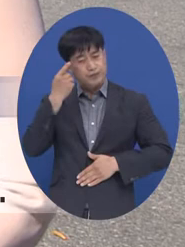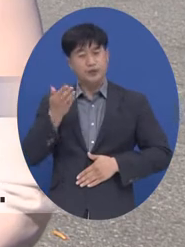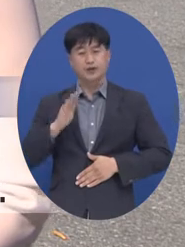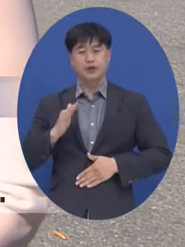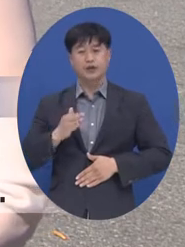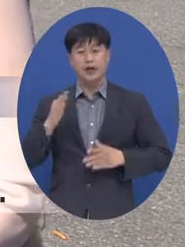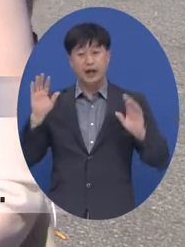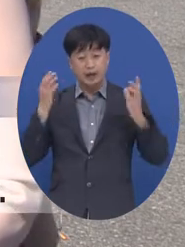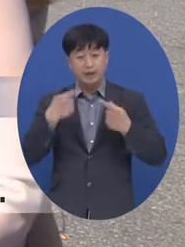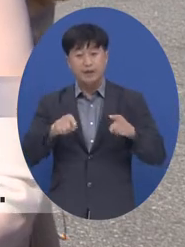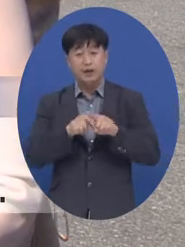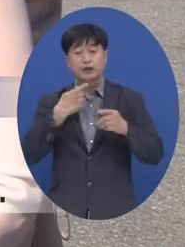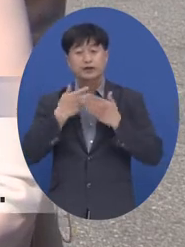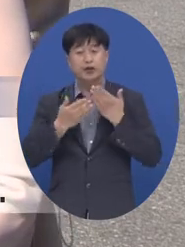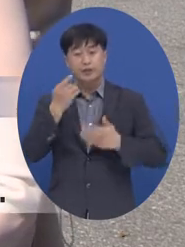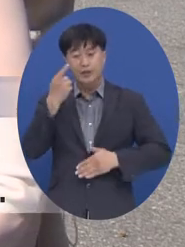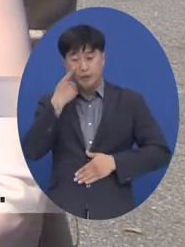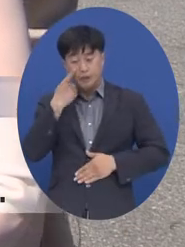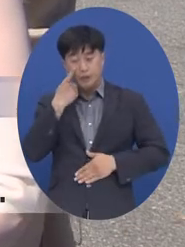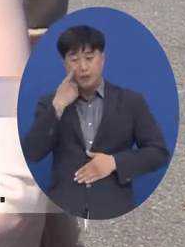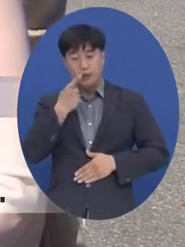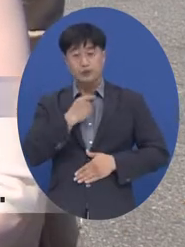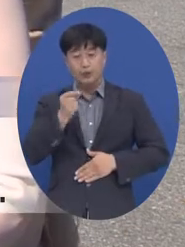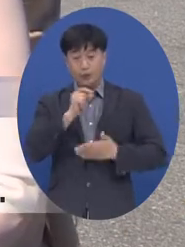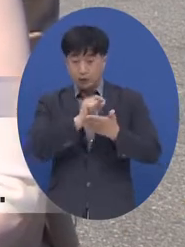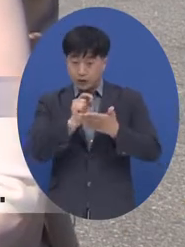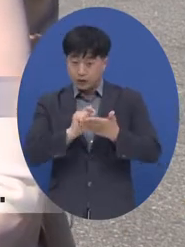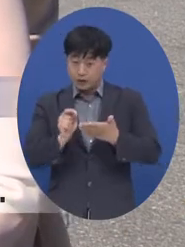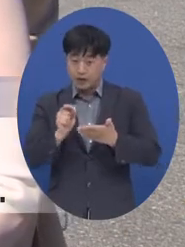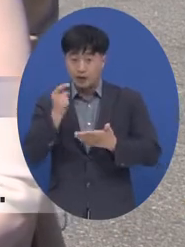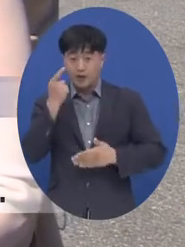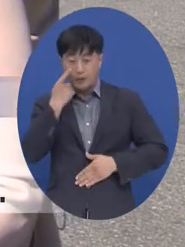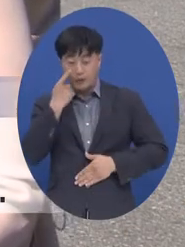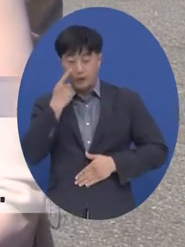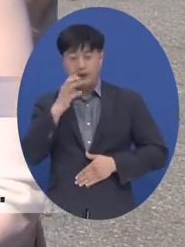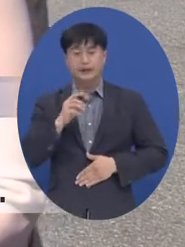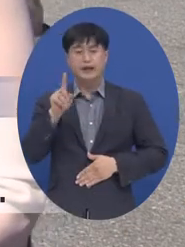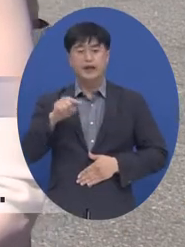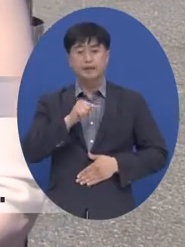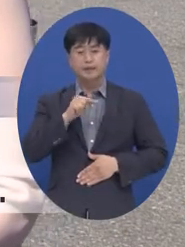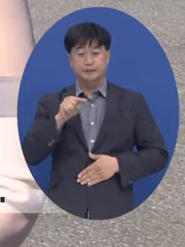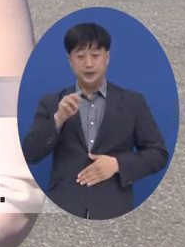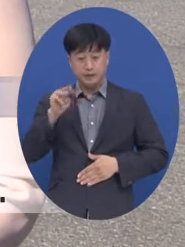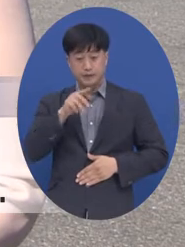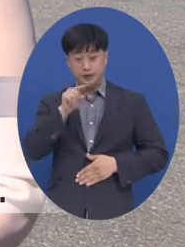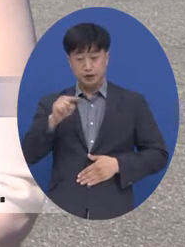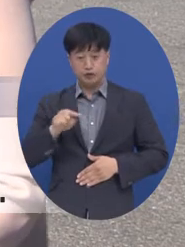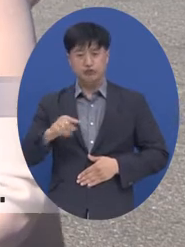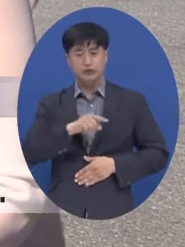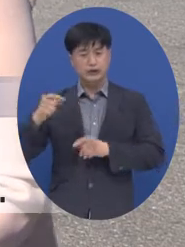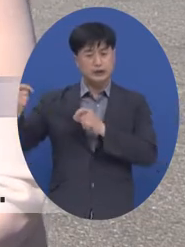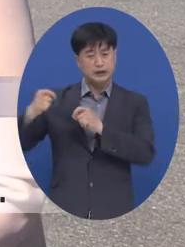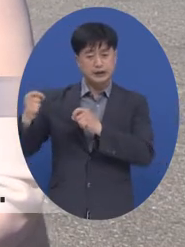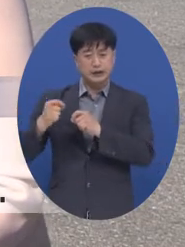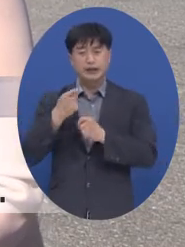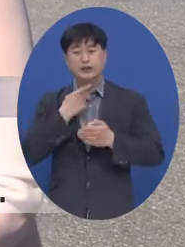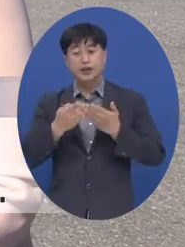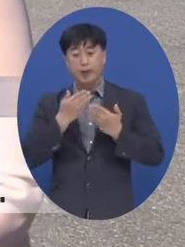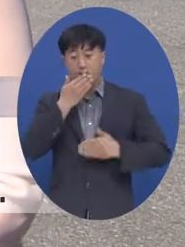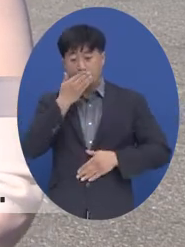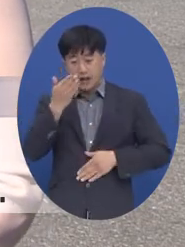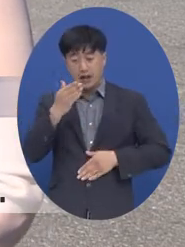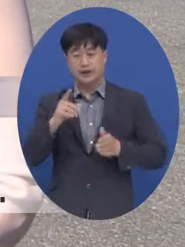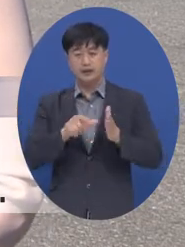체험해보고 그리고 그 소원에 대한 편지도 써보고 해보면서 dmg 가 우리